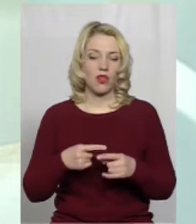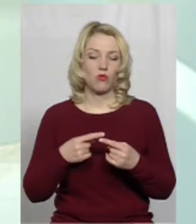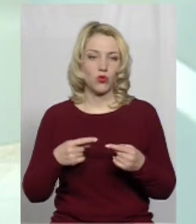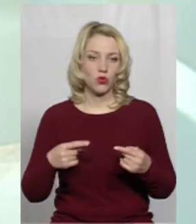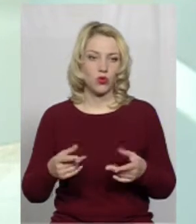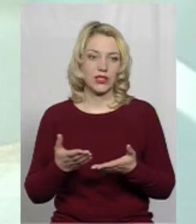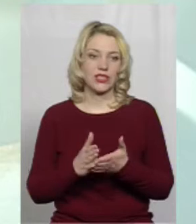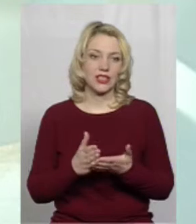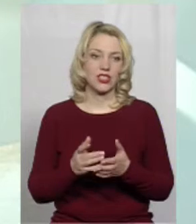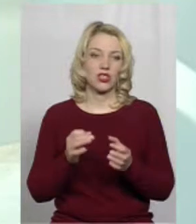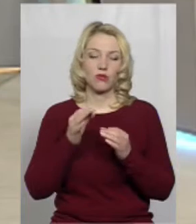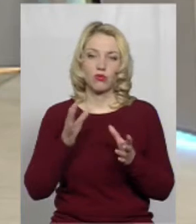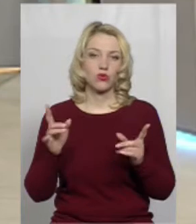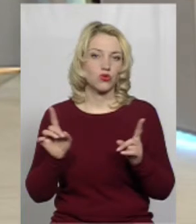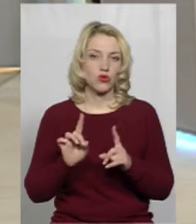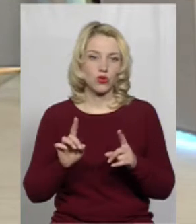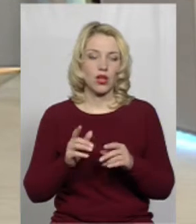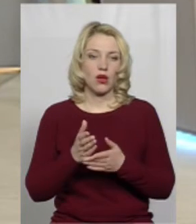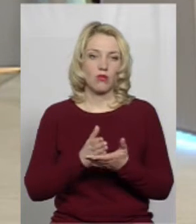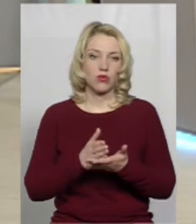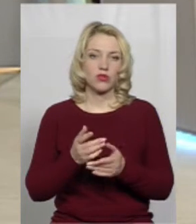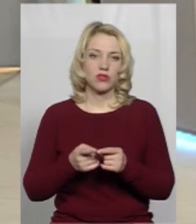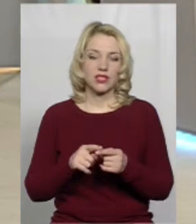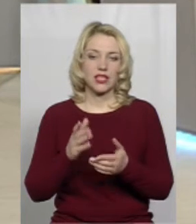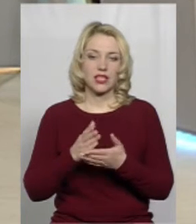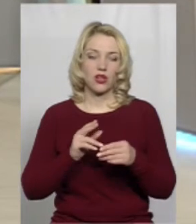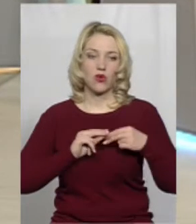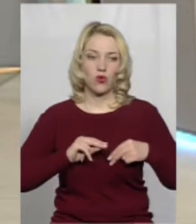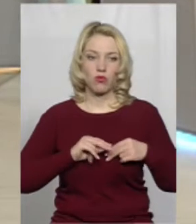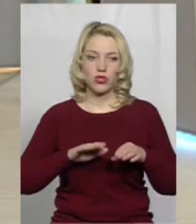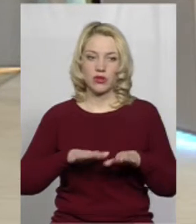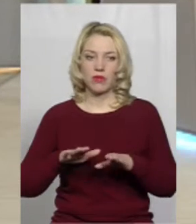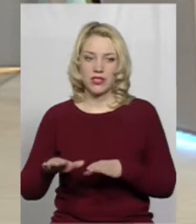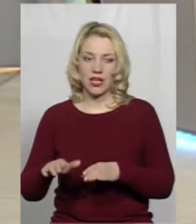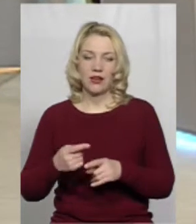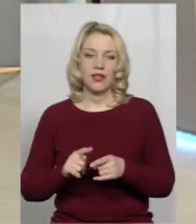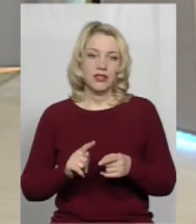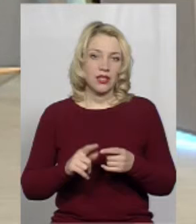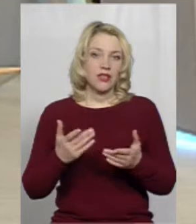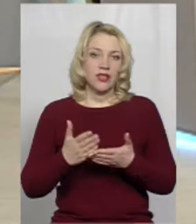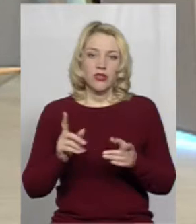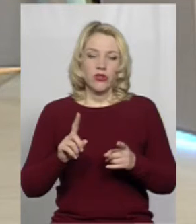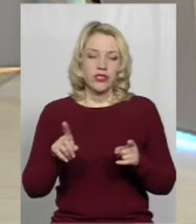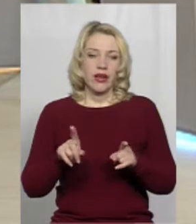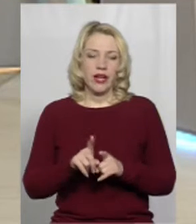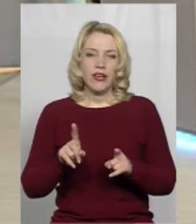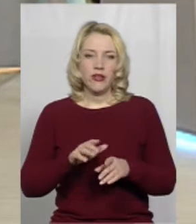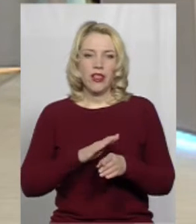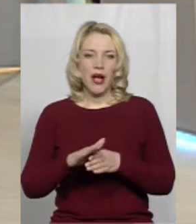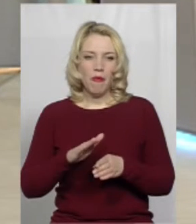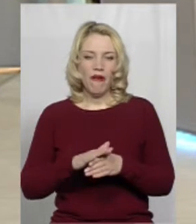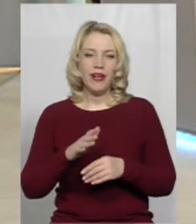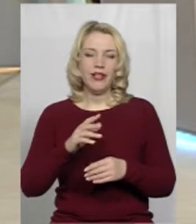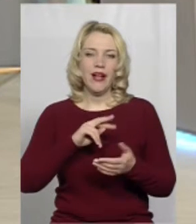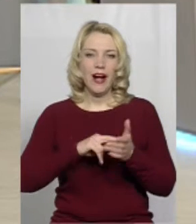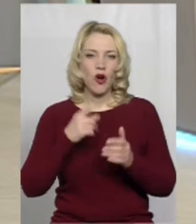продукту, книжки, будь-чого, це послуги, це є робочі місця. Так, це є щось таке, що наповнює економіку.